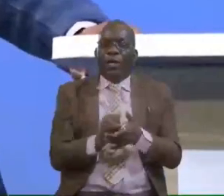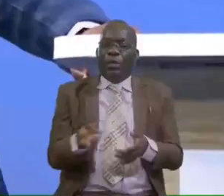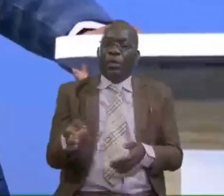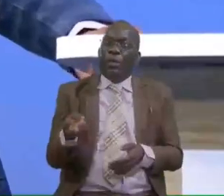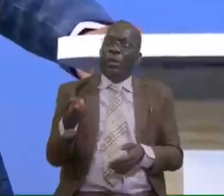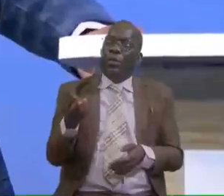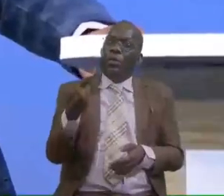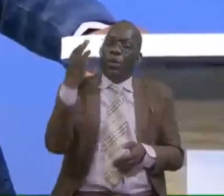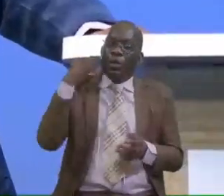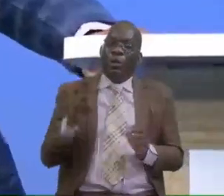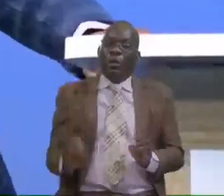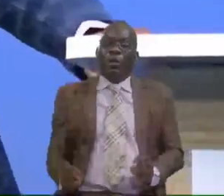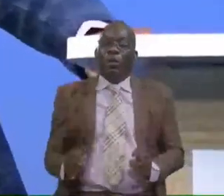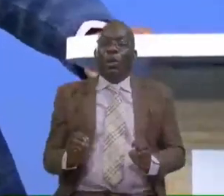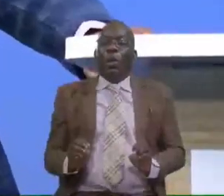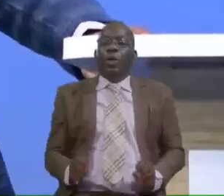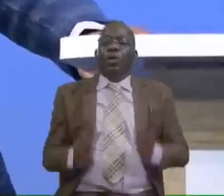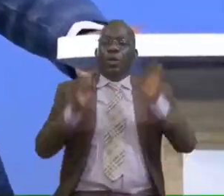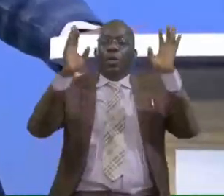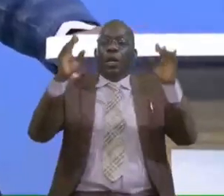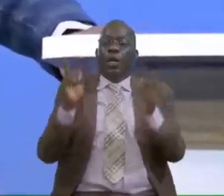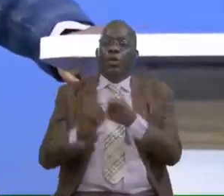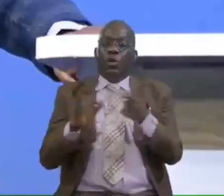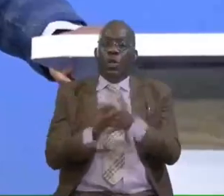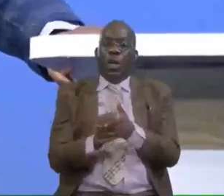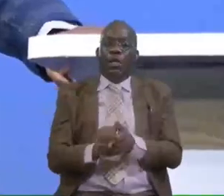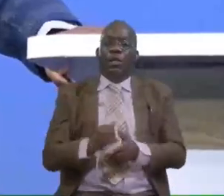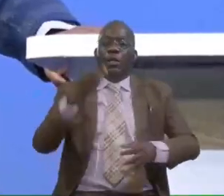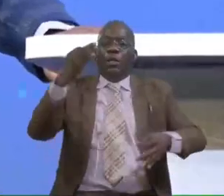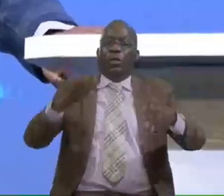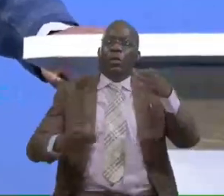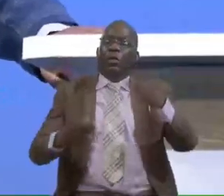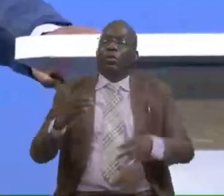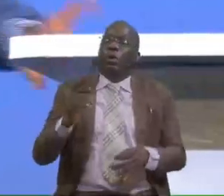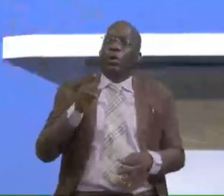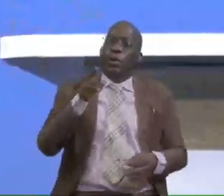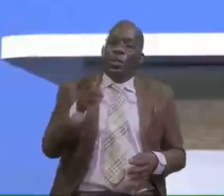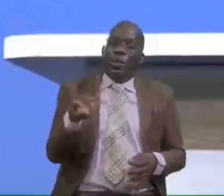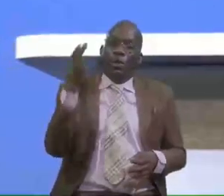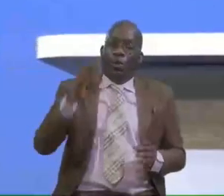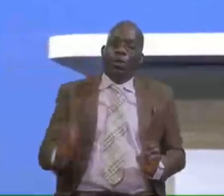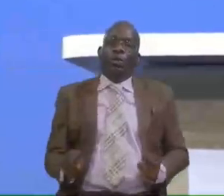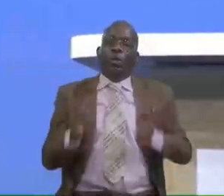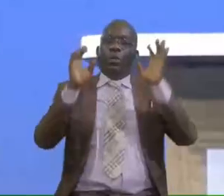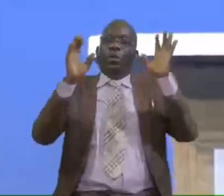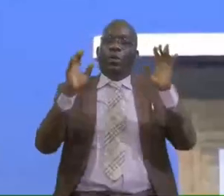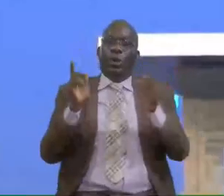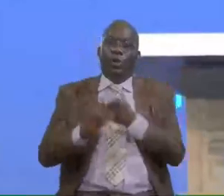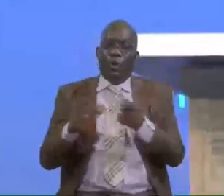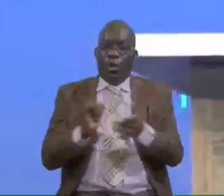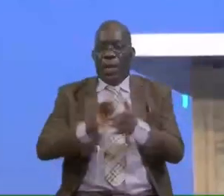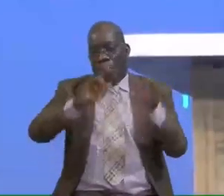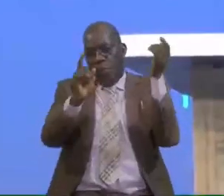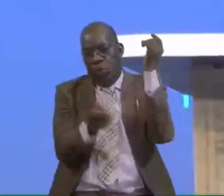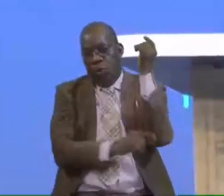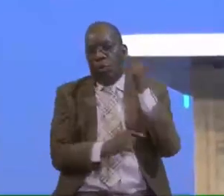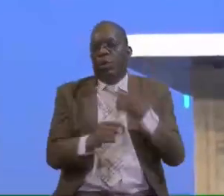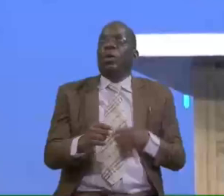livré à ce jugement, il a été livré à ce châtiment, parce qu'en